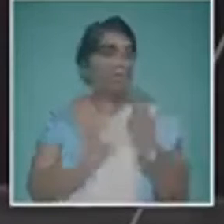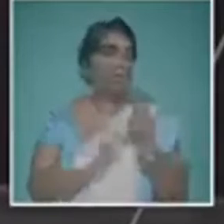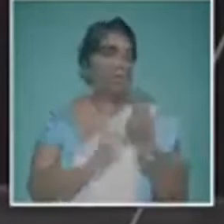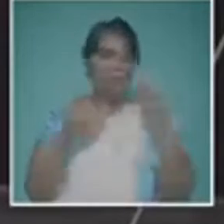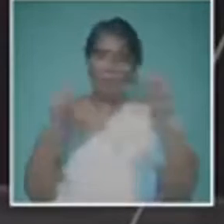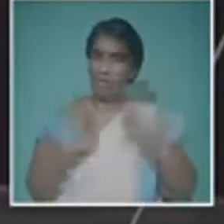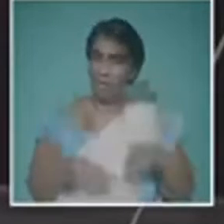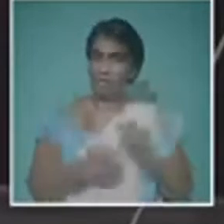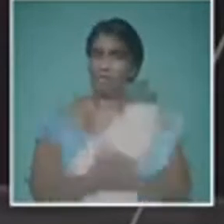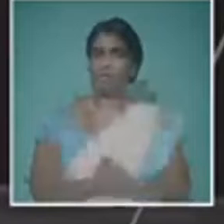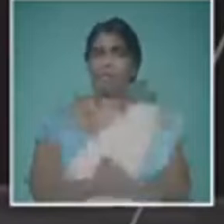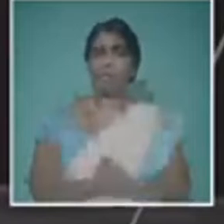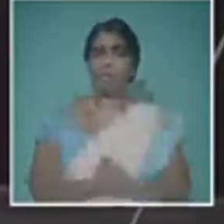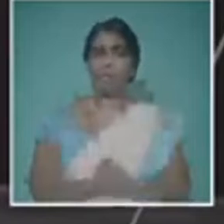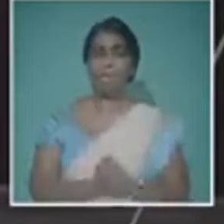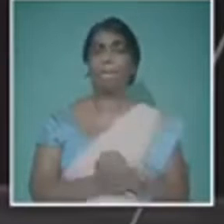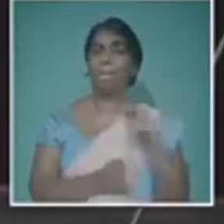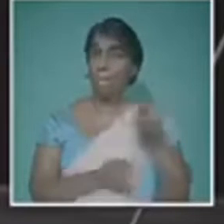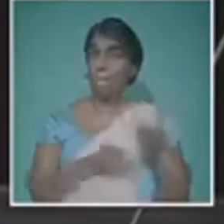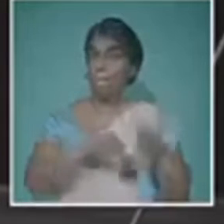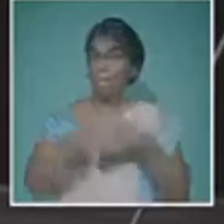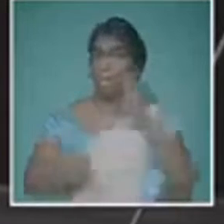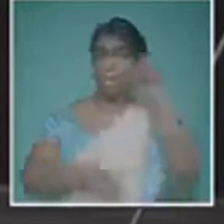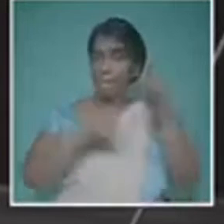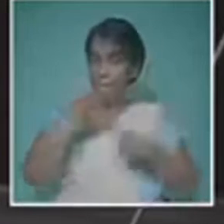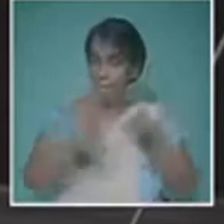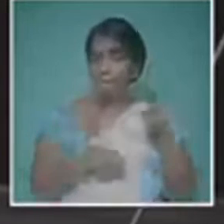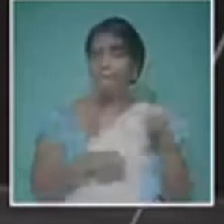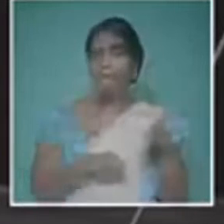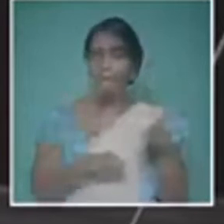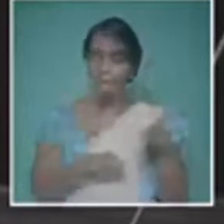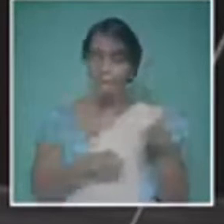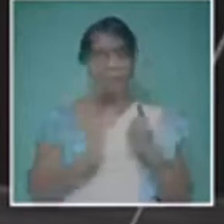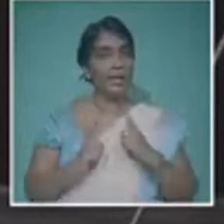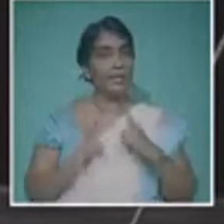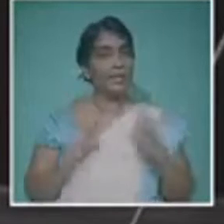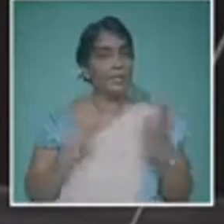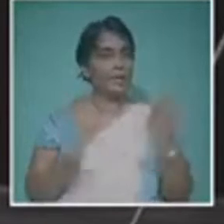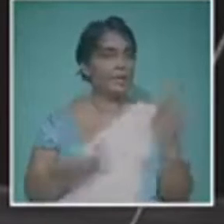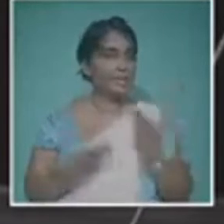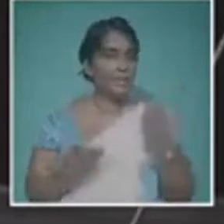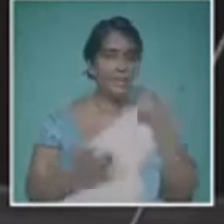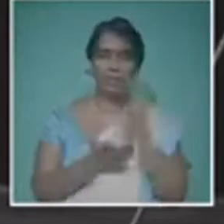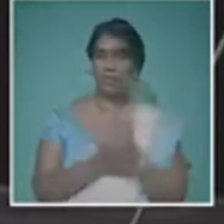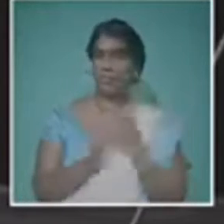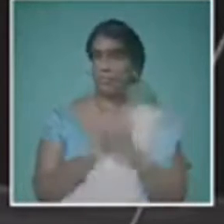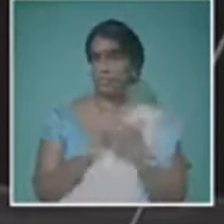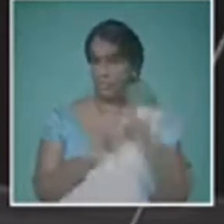கடா வெட்லத்தின் பொது ஜனதாவட்ட ஜீவத் பெண்ண பரி தத்துவேக்கட